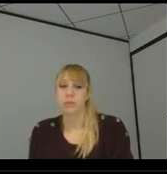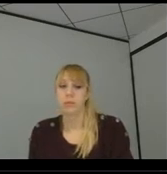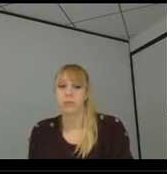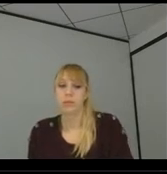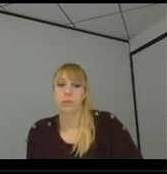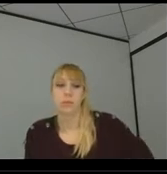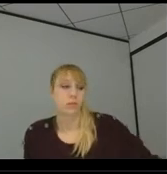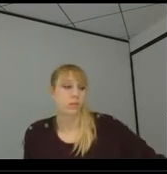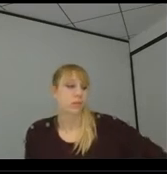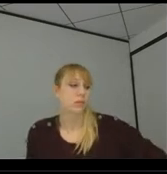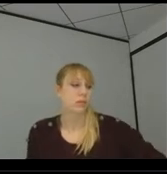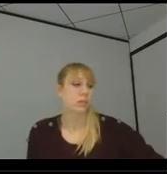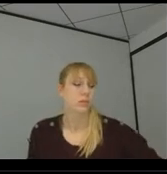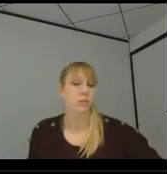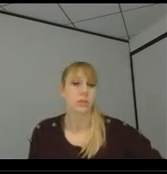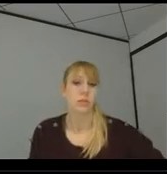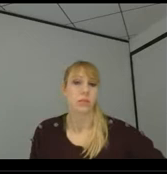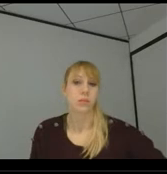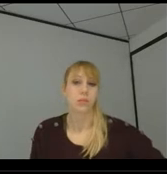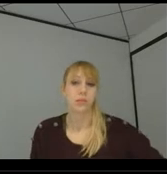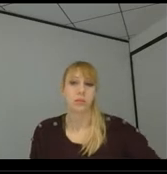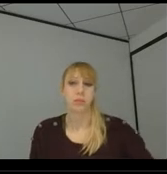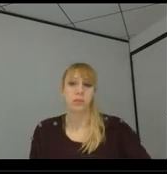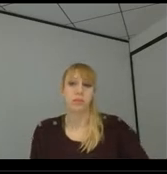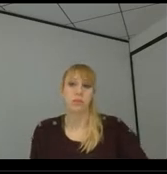et n'autoriser en fait de monter les clés USB